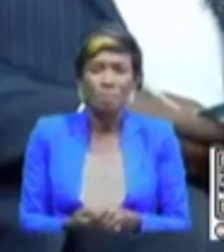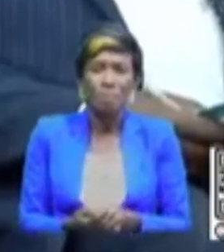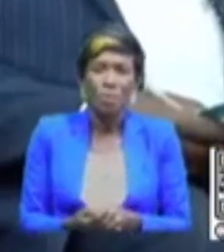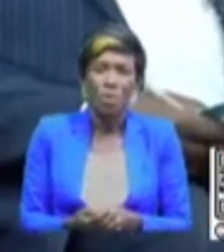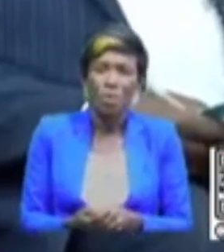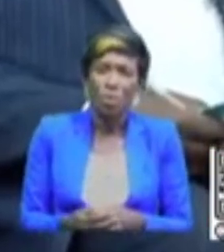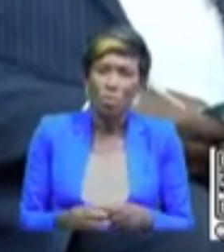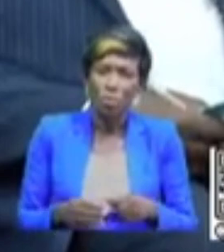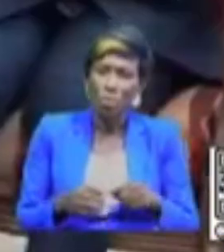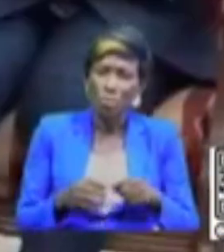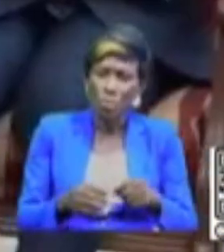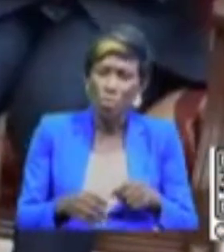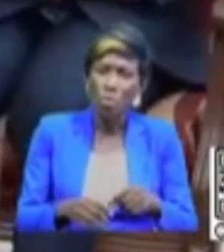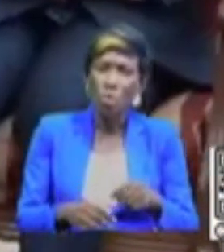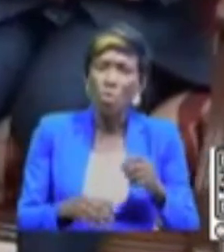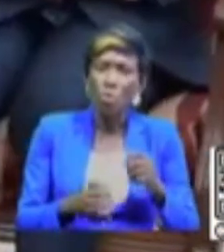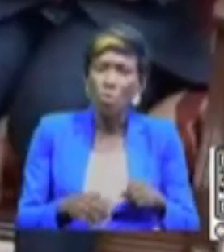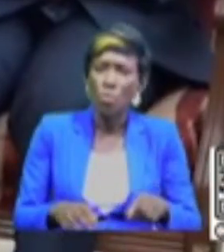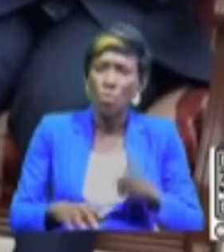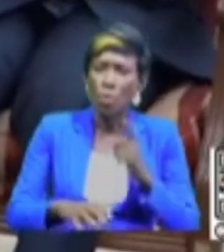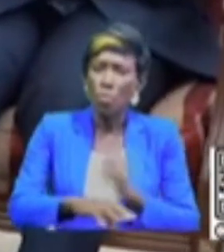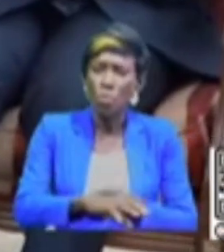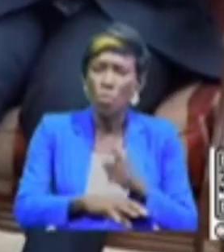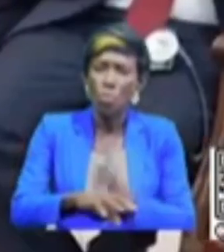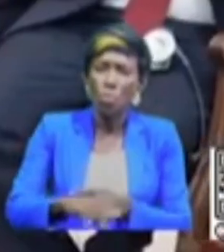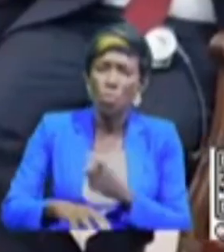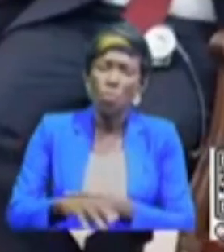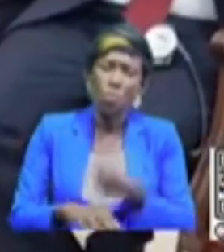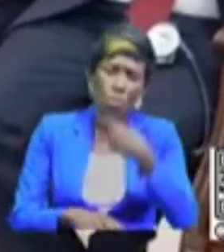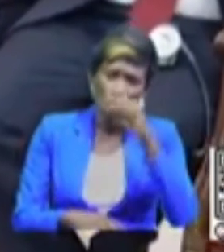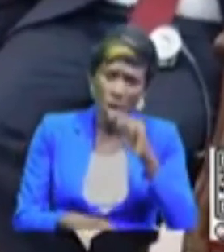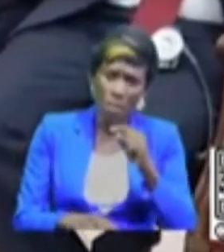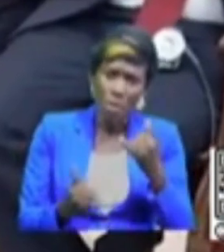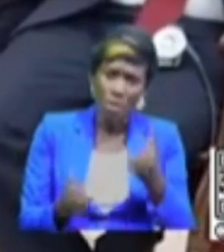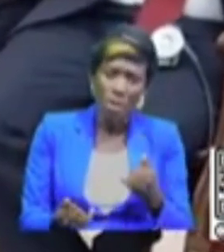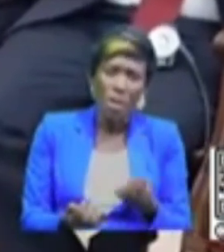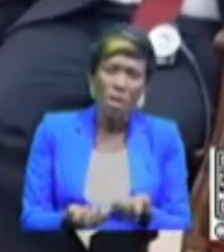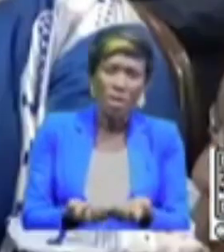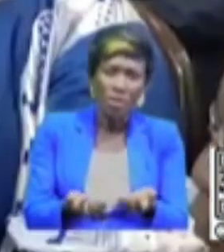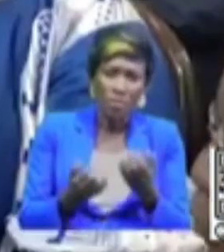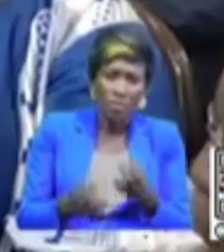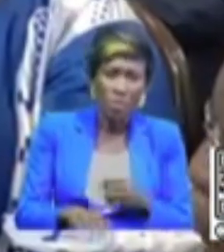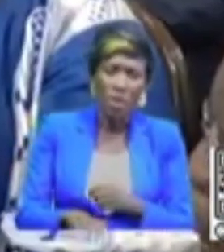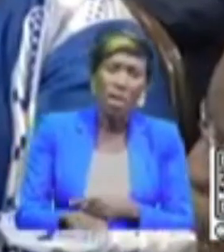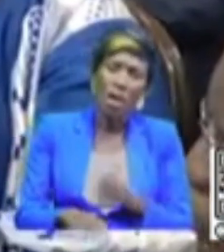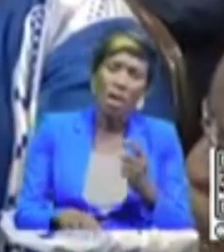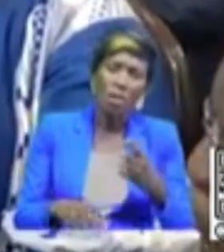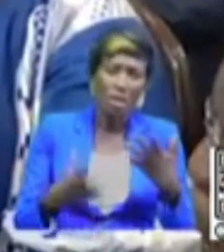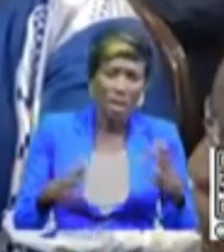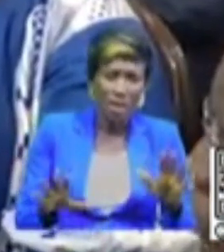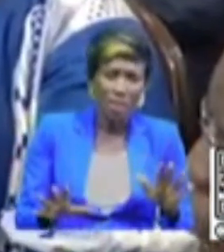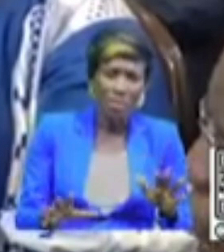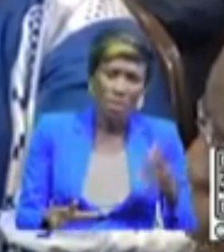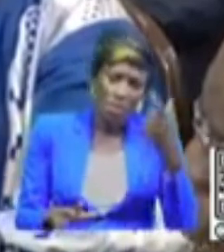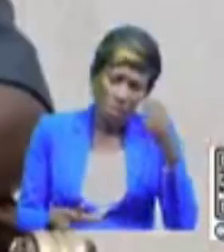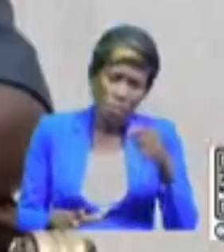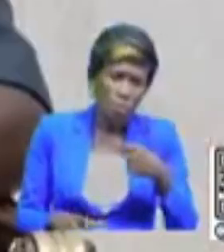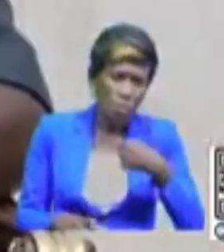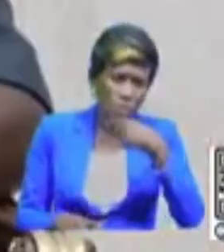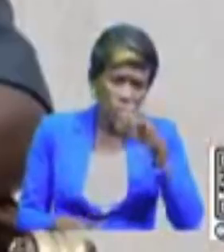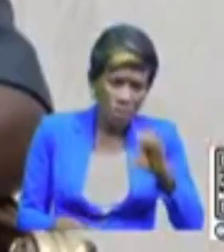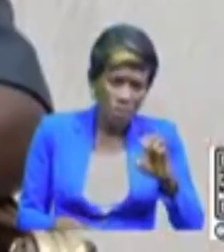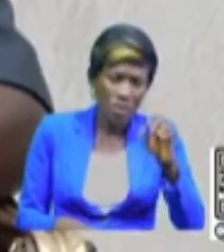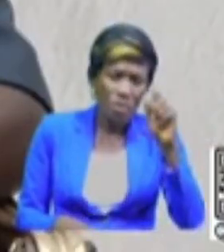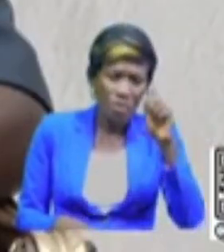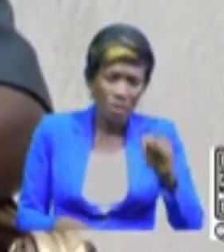des sanctions de certains organismes partenaires du Gabon nourrit la polémique populaire au regard des efforts consentis par le CTRI